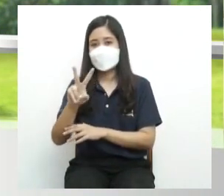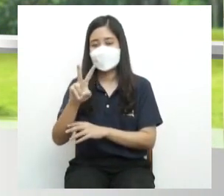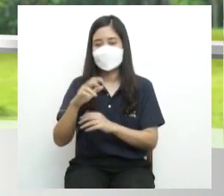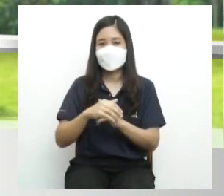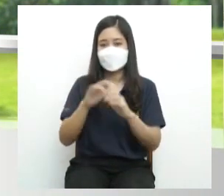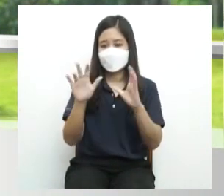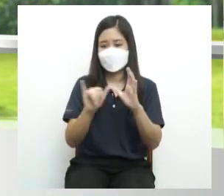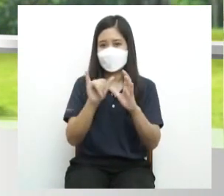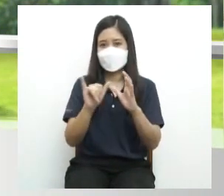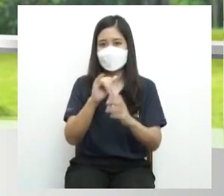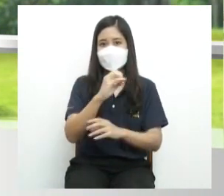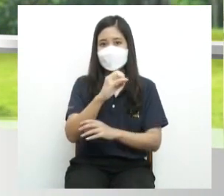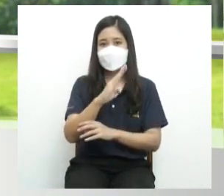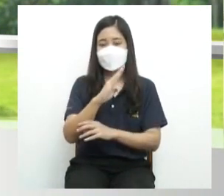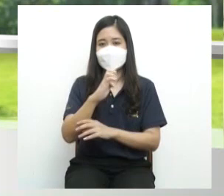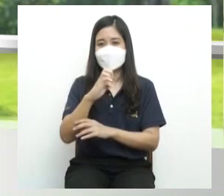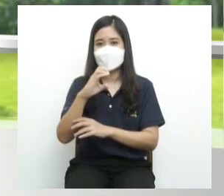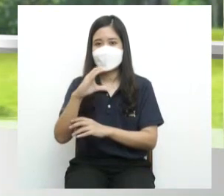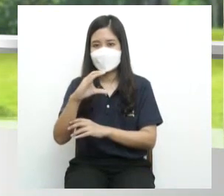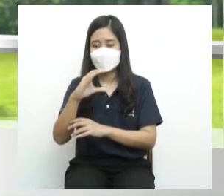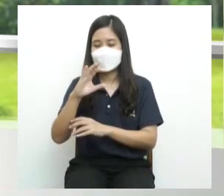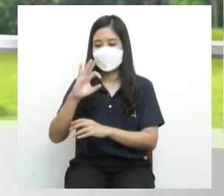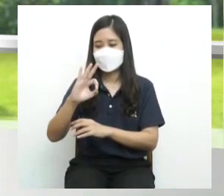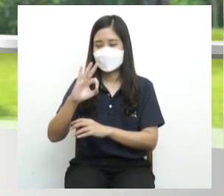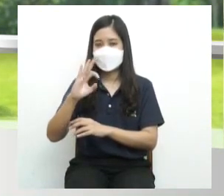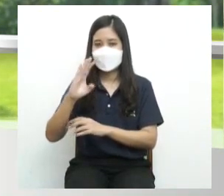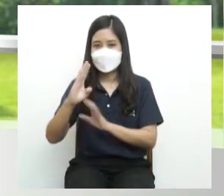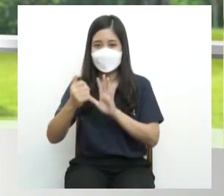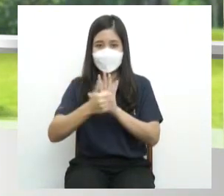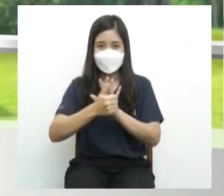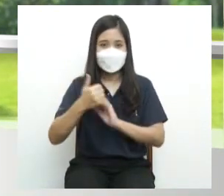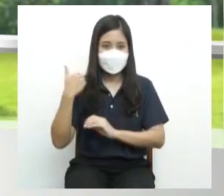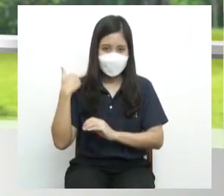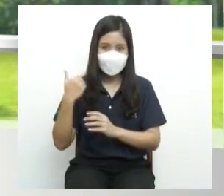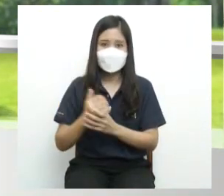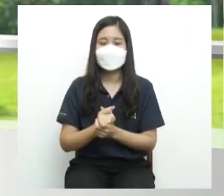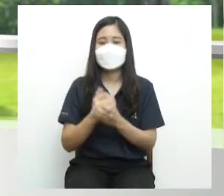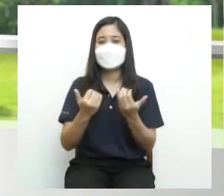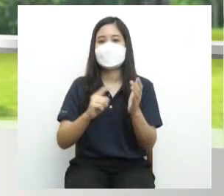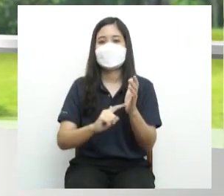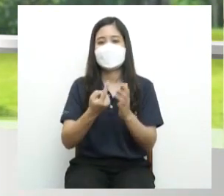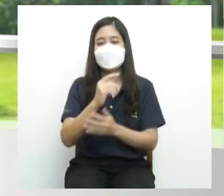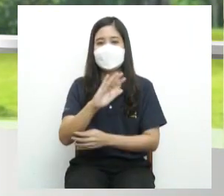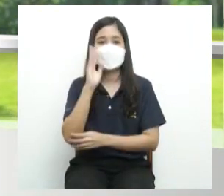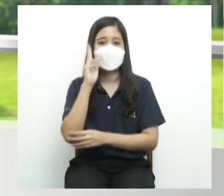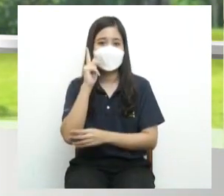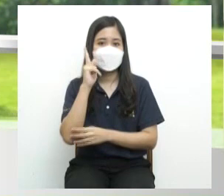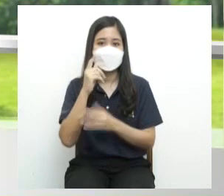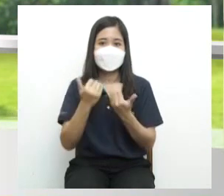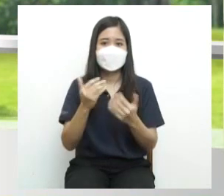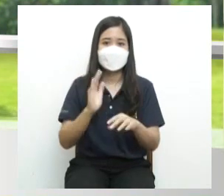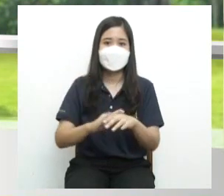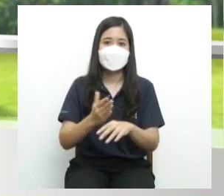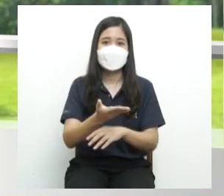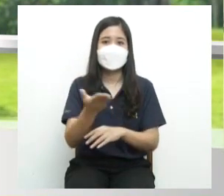YouTube ช่อง Obec Channel และ Facebook Fanpage Obec Channel ค่ะในช่วงแรกของรายการผู้เช้าข่าวสปทของเราในวันนี้นะคะขอเชิญชวนทุกท่านได้ร่